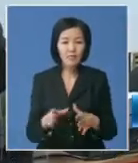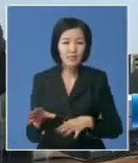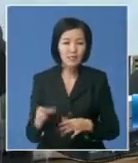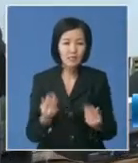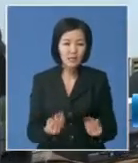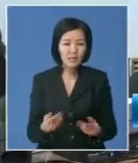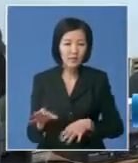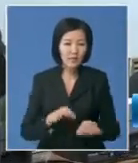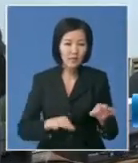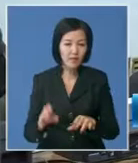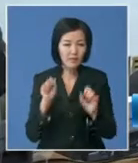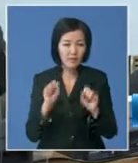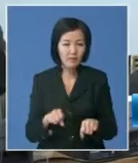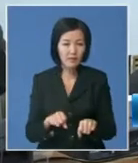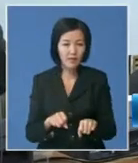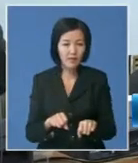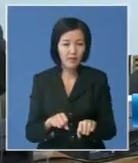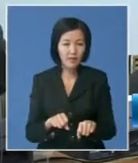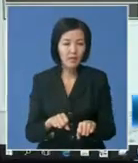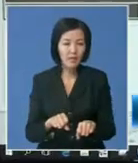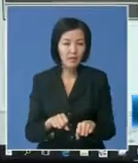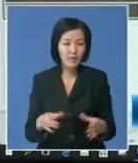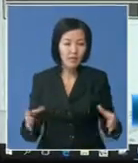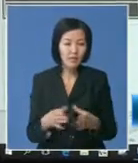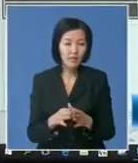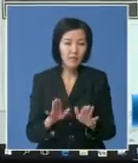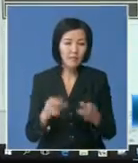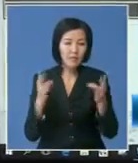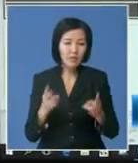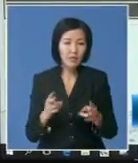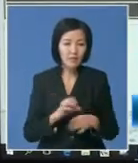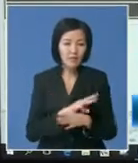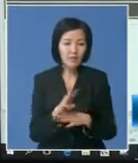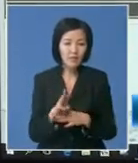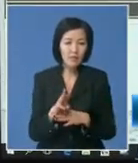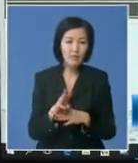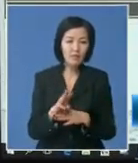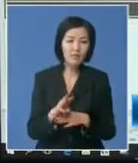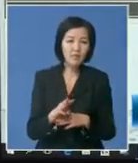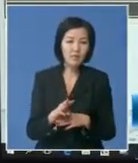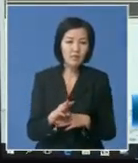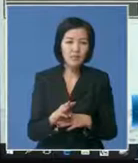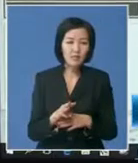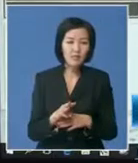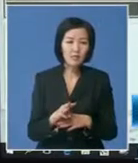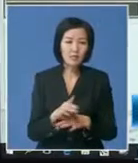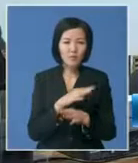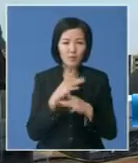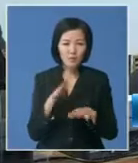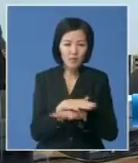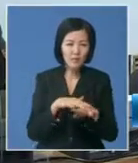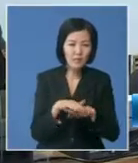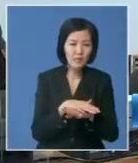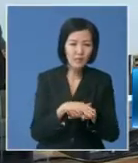позволяет департамента по чрезвычайным ситуациям охватить система причине я довольно значительное количество населения